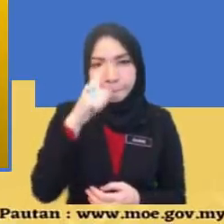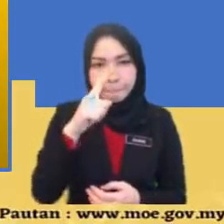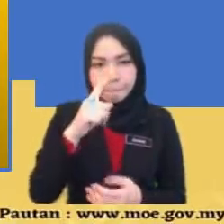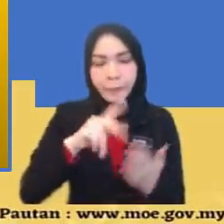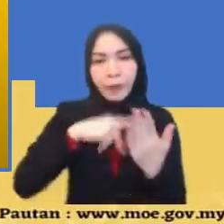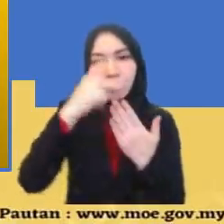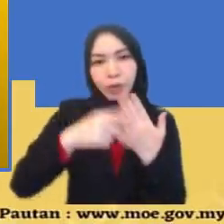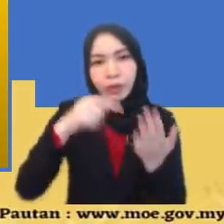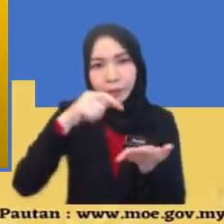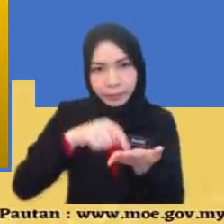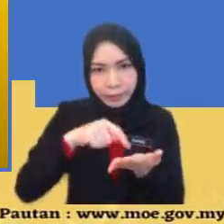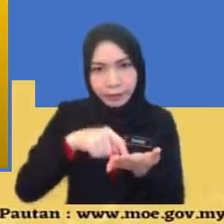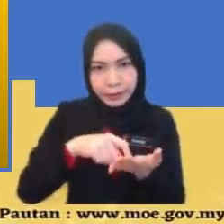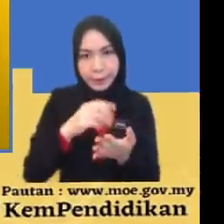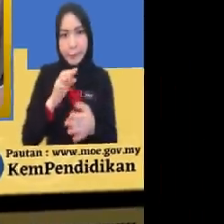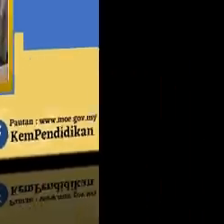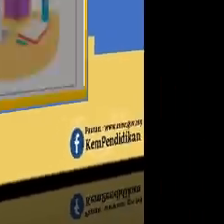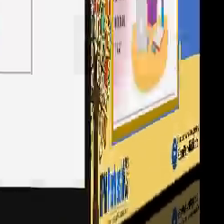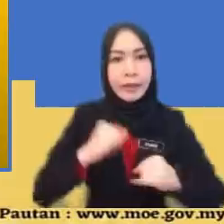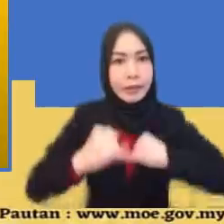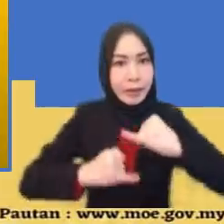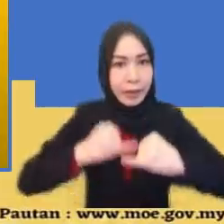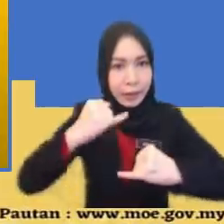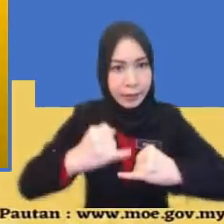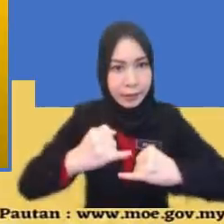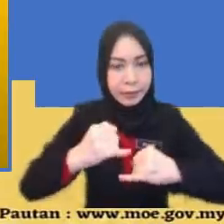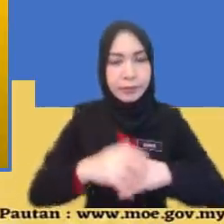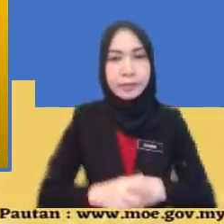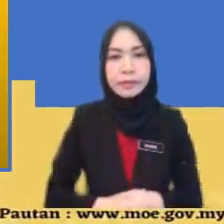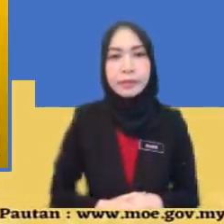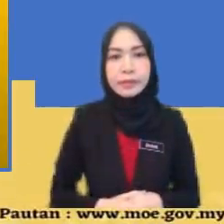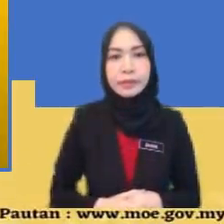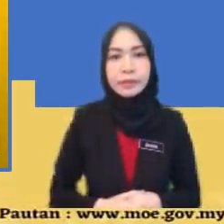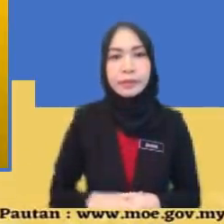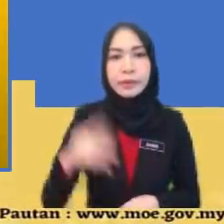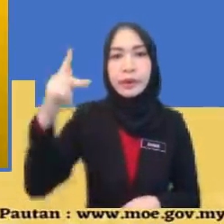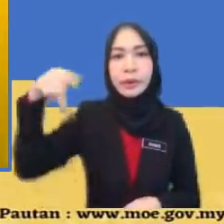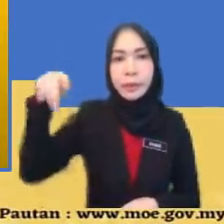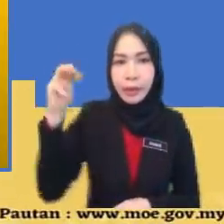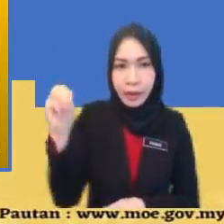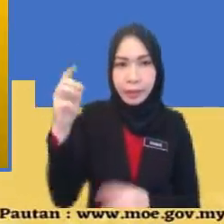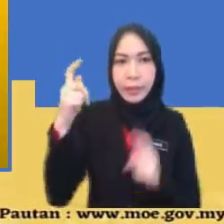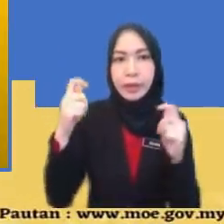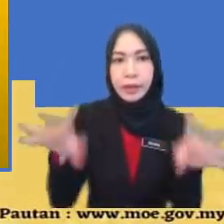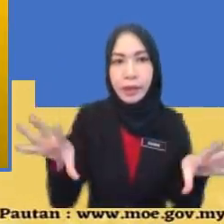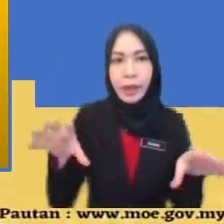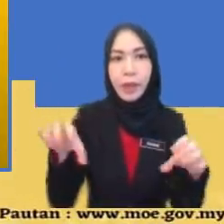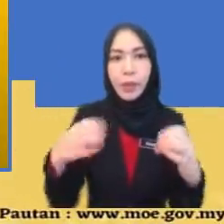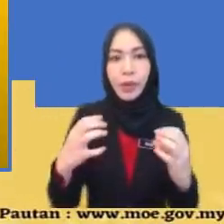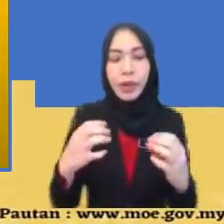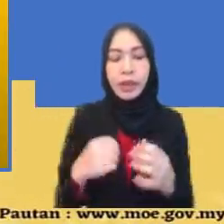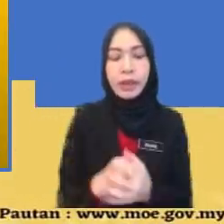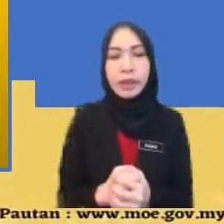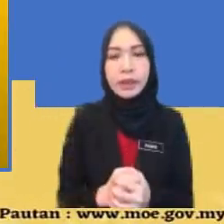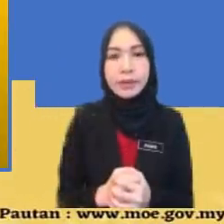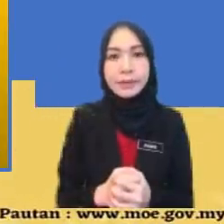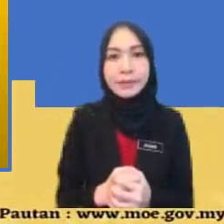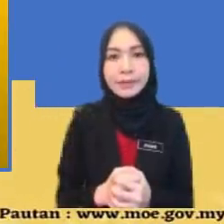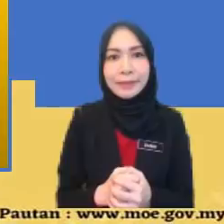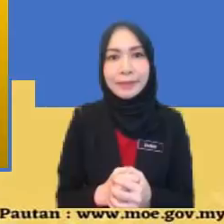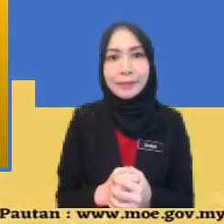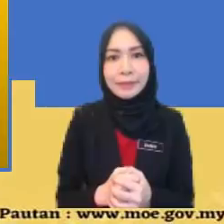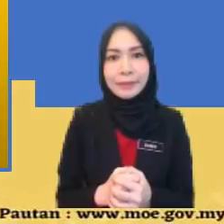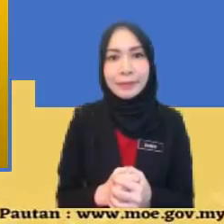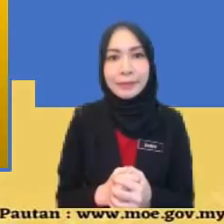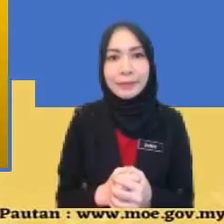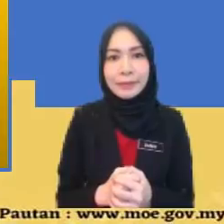membangunkan klepon repository bahan PDP yang di pautkan pada planta delima serta boleh diakses oleh semua